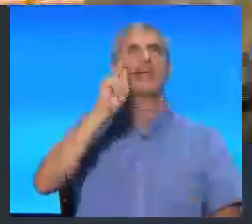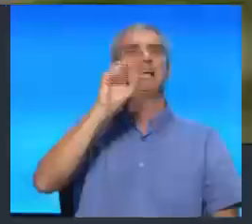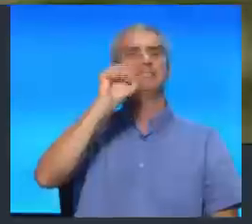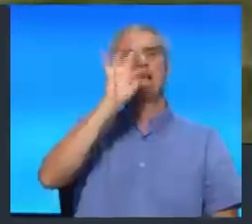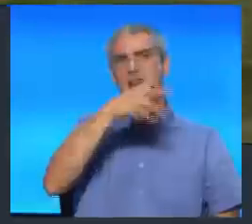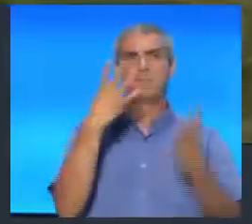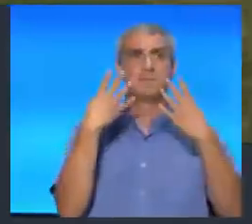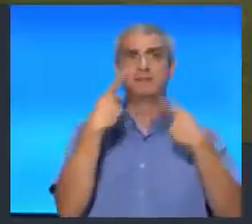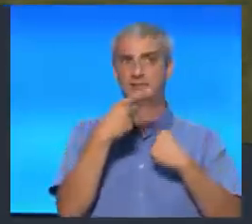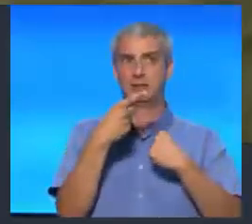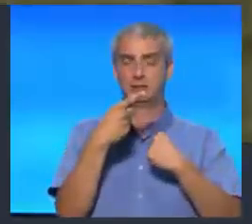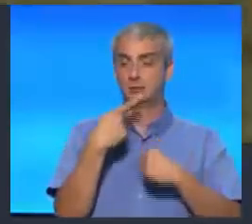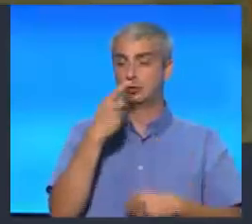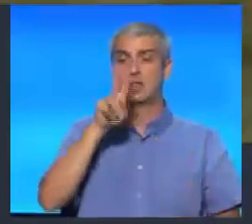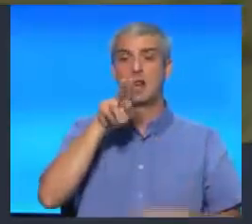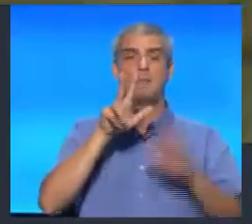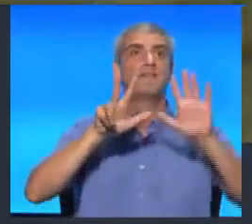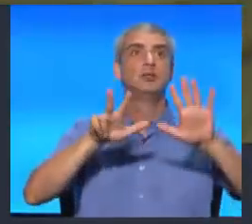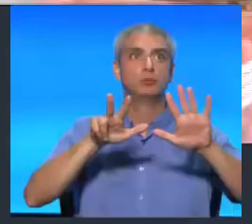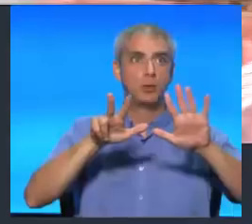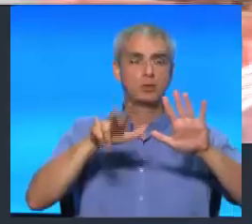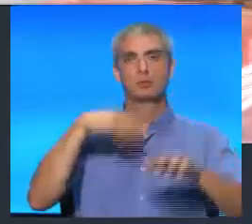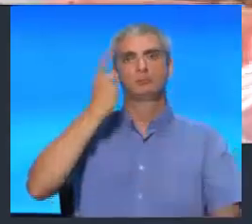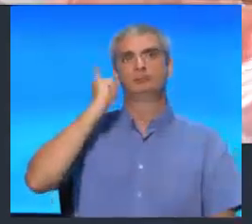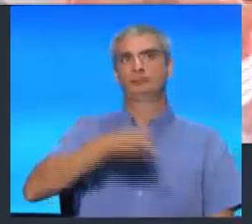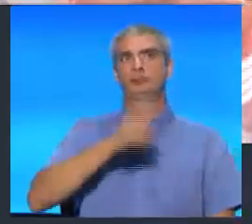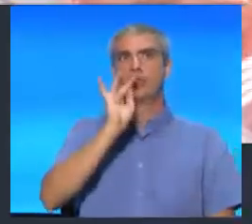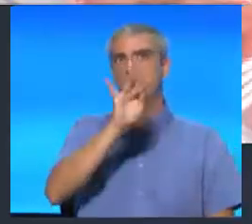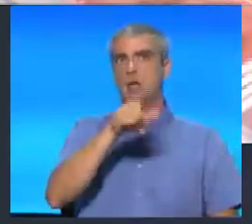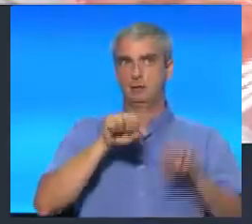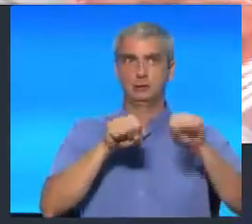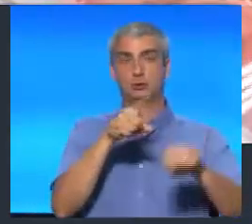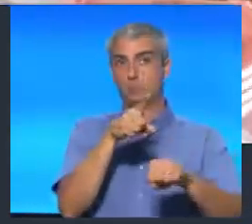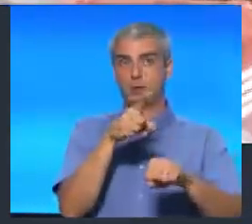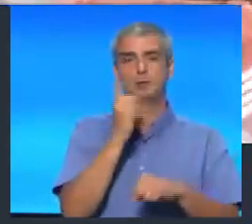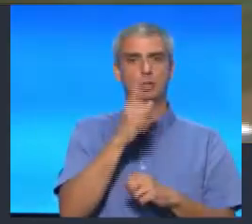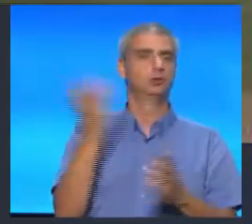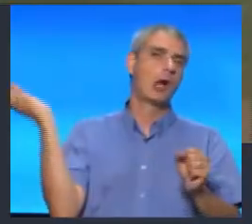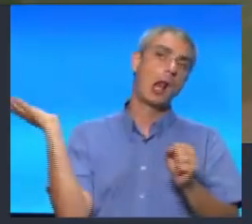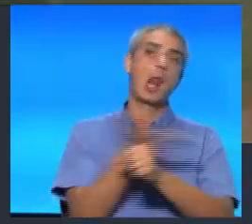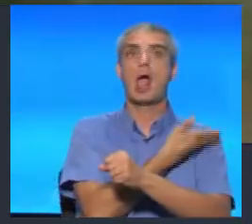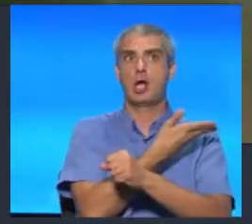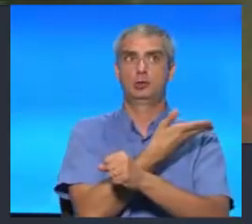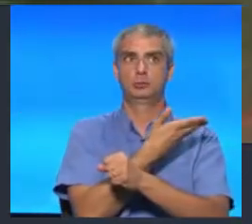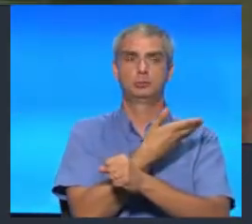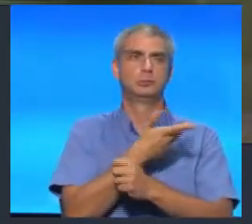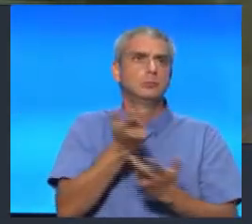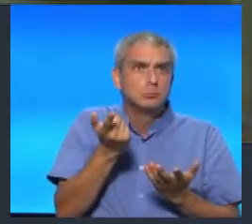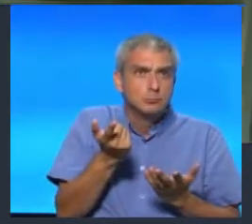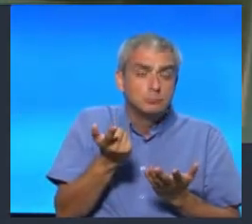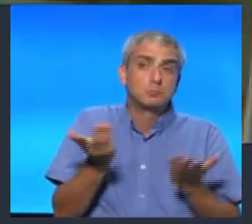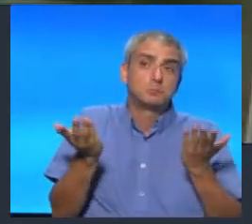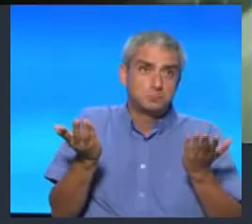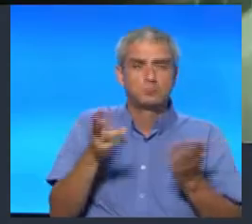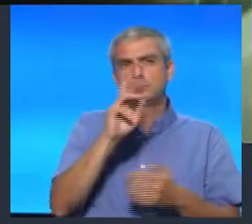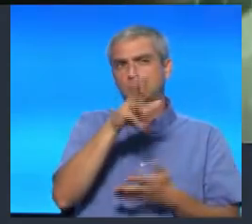ציון. בשנת 2008 ניתן גזר דין נגד הרשת, ולפיו יש להרוס את המבנה. אז ניתן.